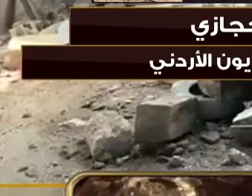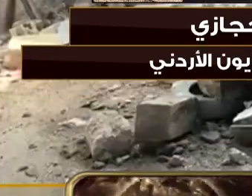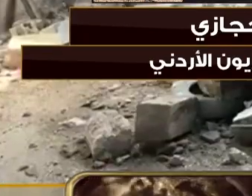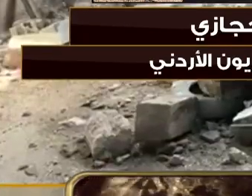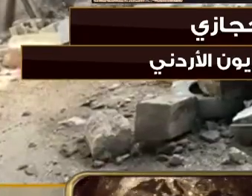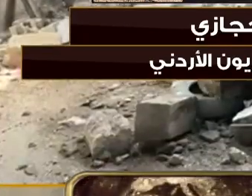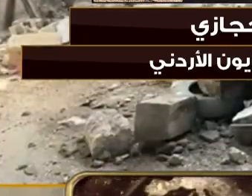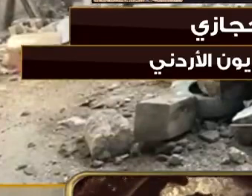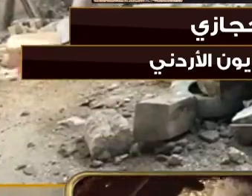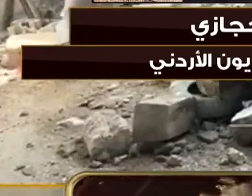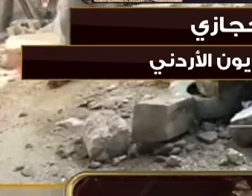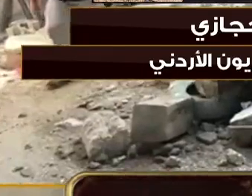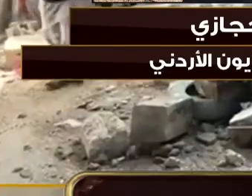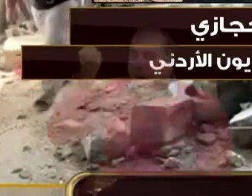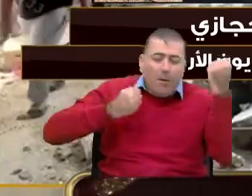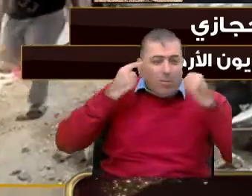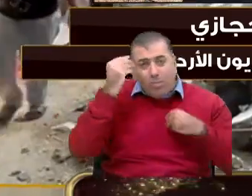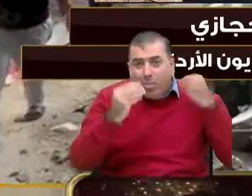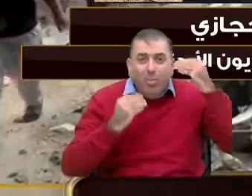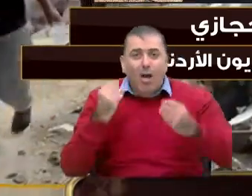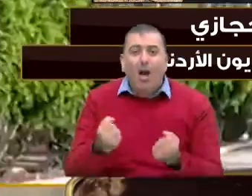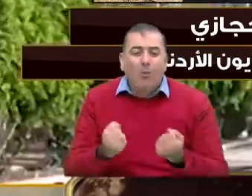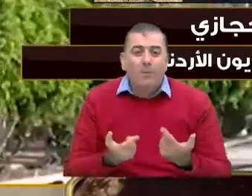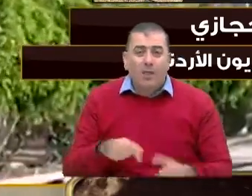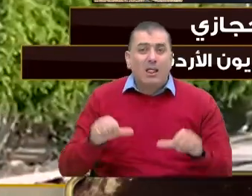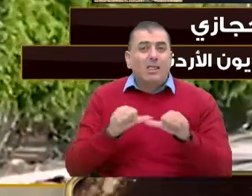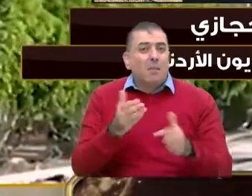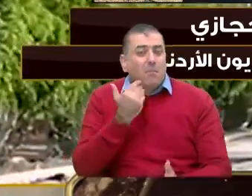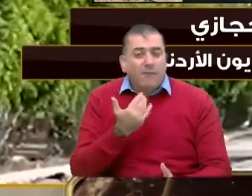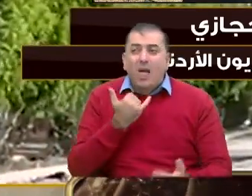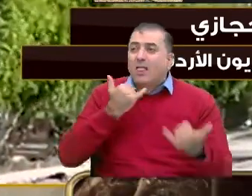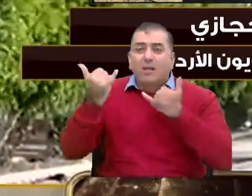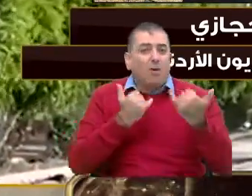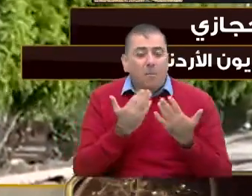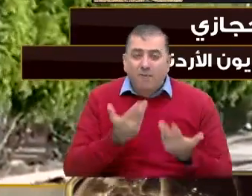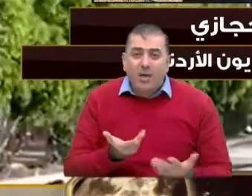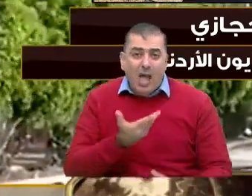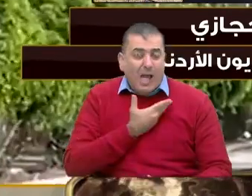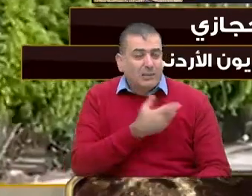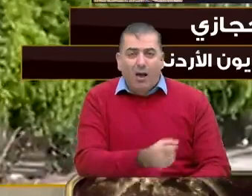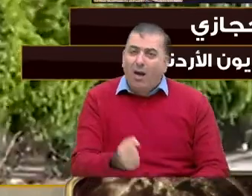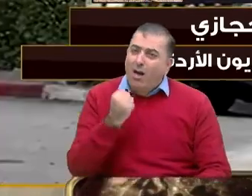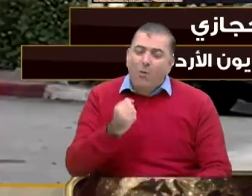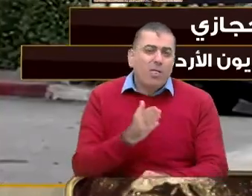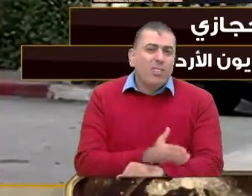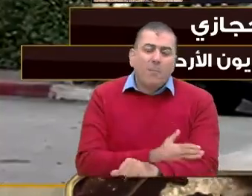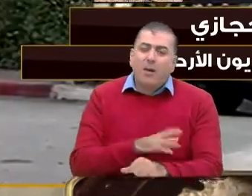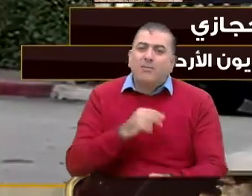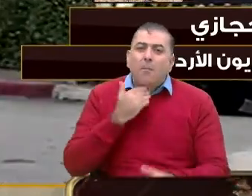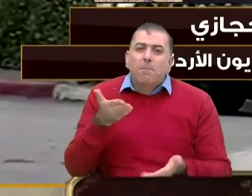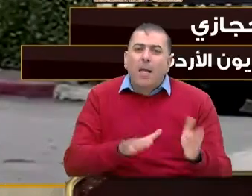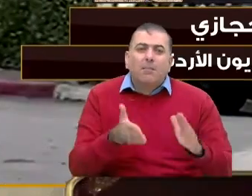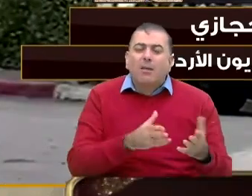من أيام لانقطاع شبكات الاتصالات والإنترنت وما يحدث في غزة من مجازر.